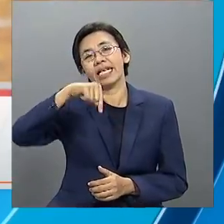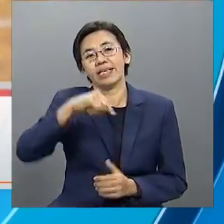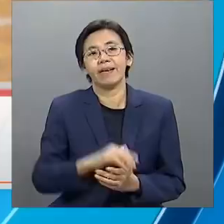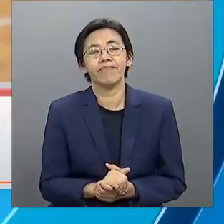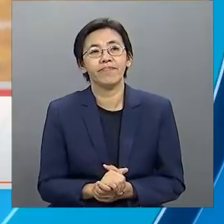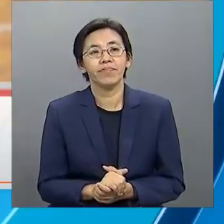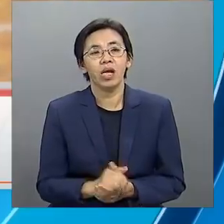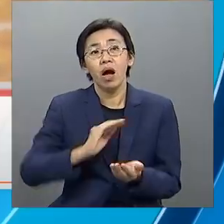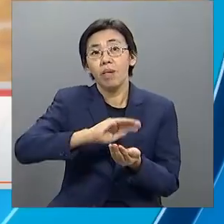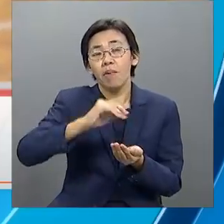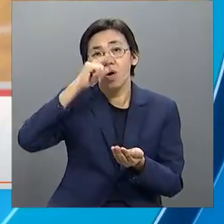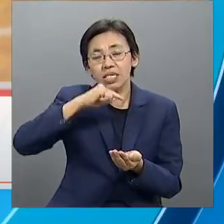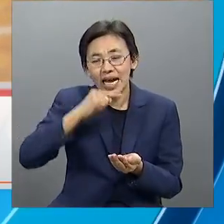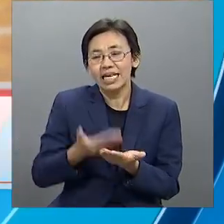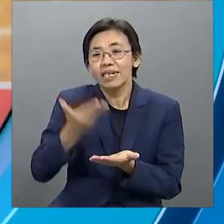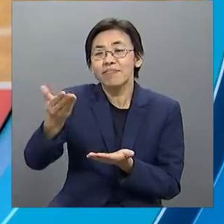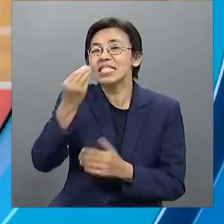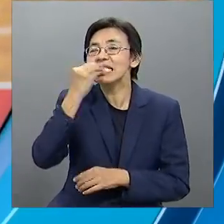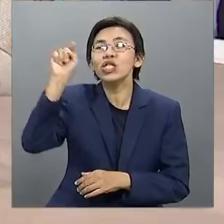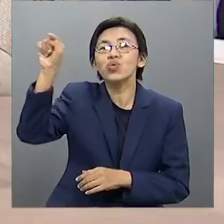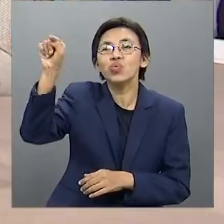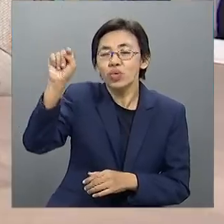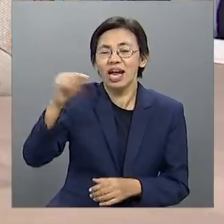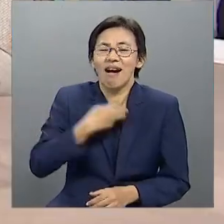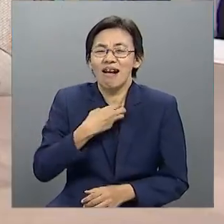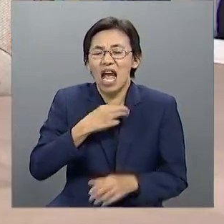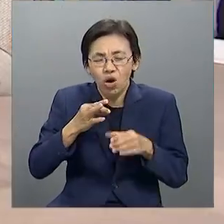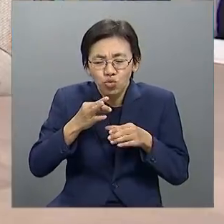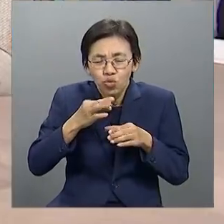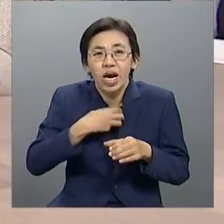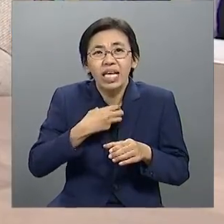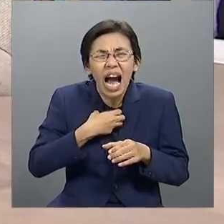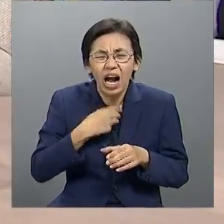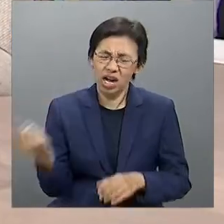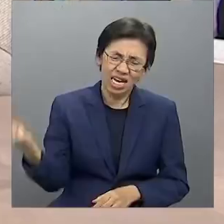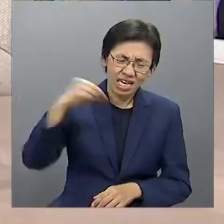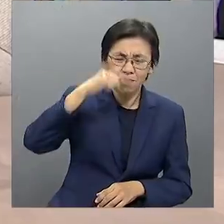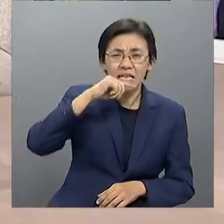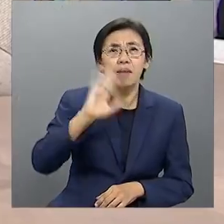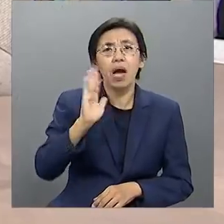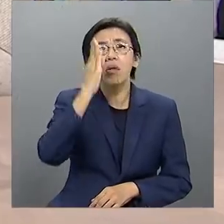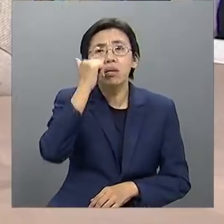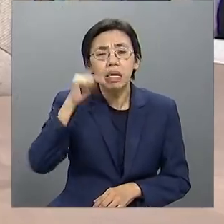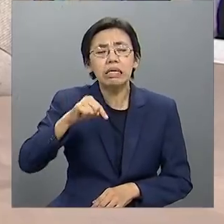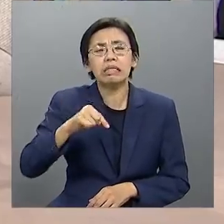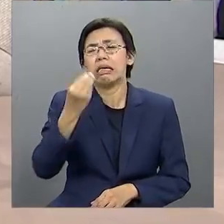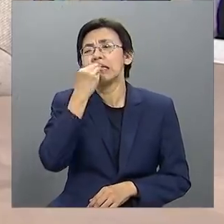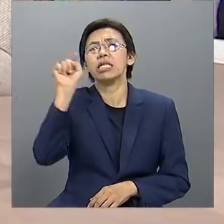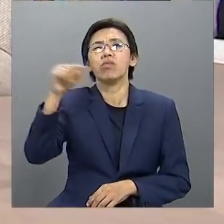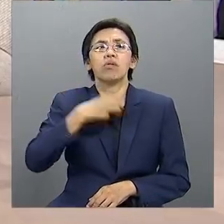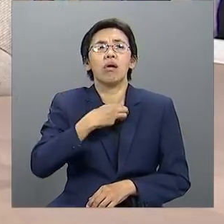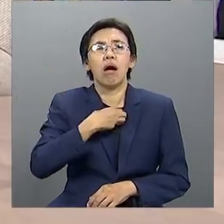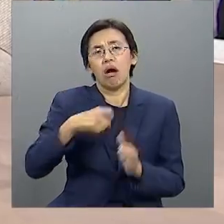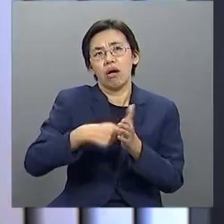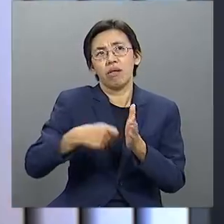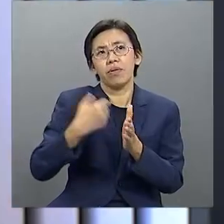ทยแต่ไปซื้อกินที่นู่น ก็อยากกินตอนนั้นไงจริงป่ะทำไมไม่กลับไปกินที่ไทยก็ตอนนั้นมันอยากกินตอนที่นู่น มีเหตุผลใช่ที ่จะอยากจ่